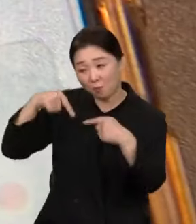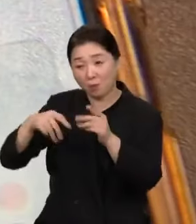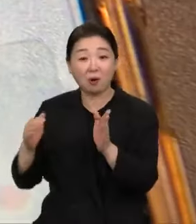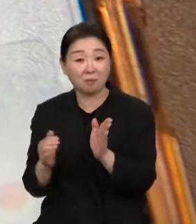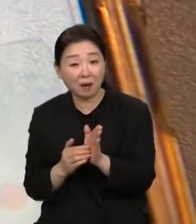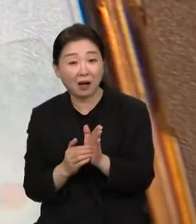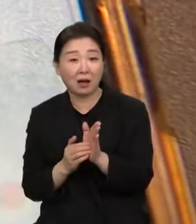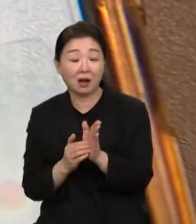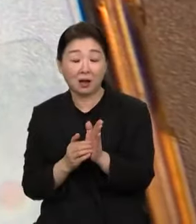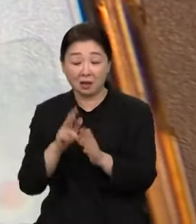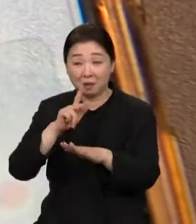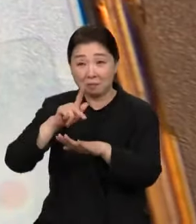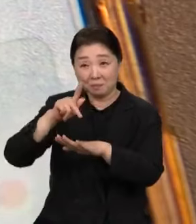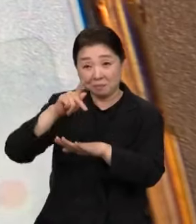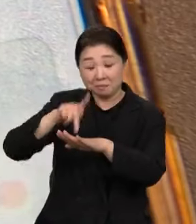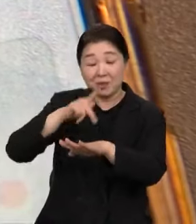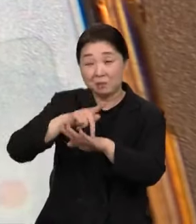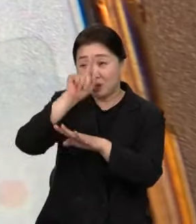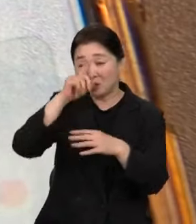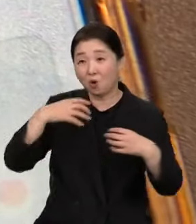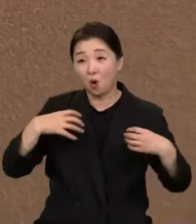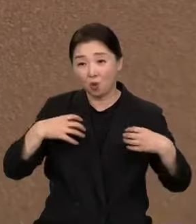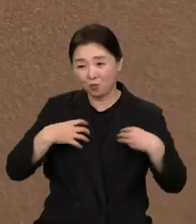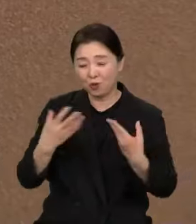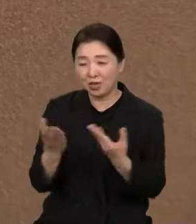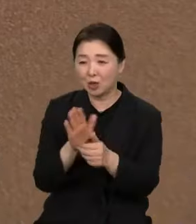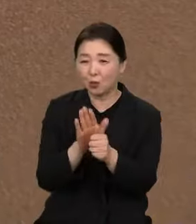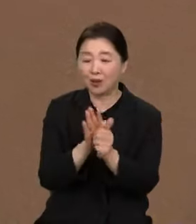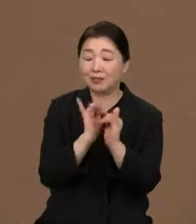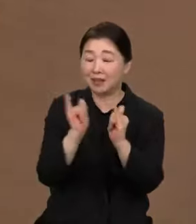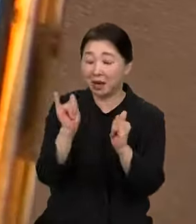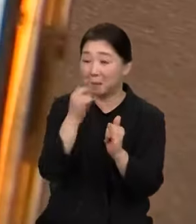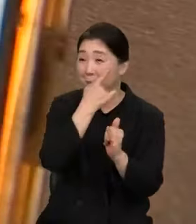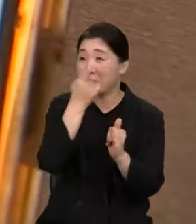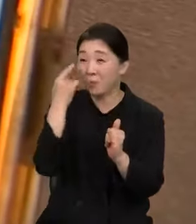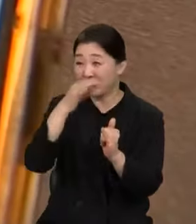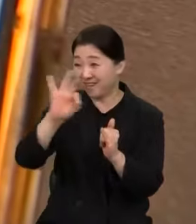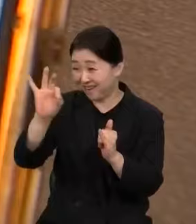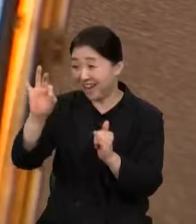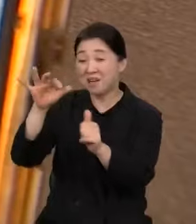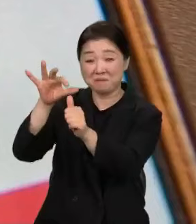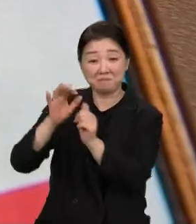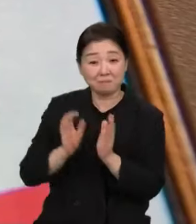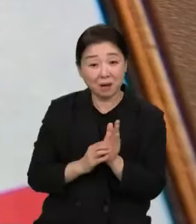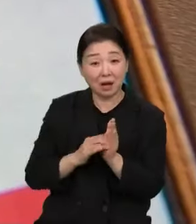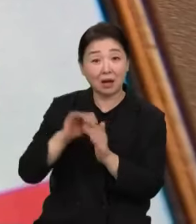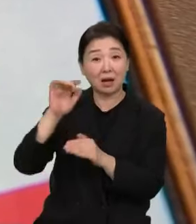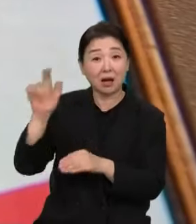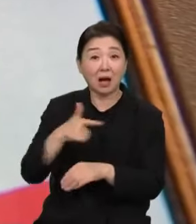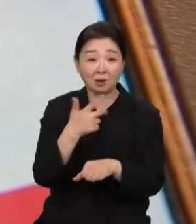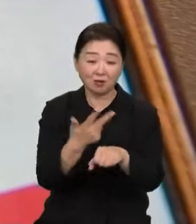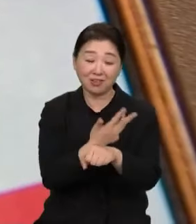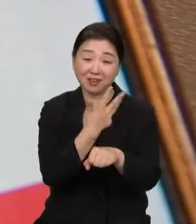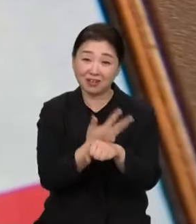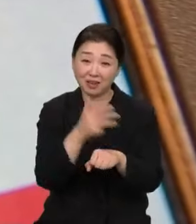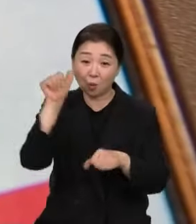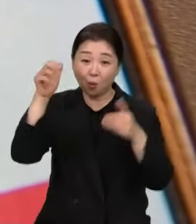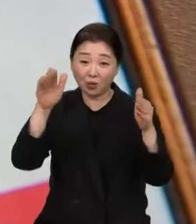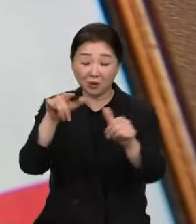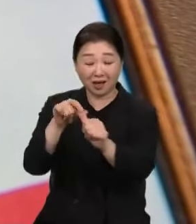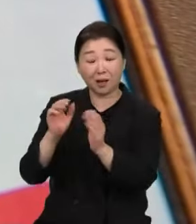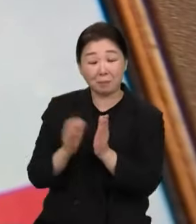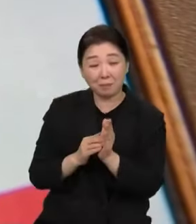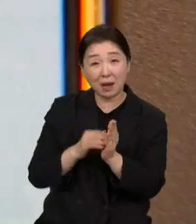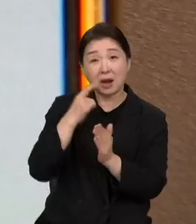필리핀 정부공인 가사 관리사 자격을 갖춘 인력들만 뽑았습니다 하루 8시간씩 주 5일 고용하면 월